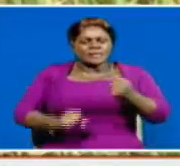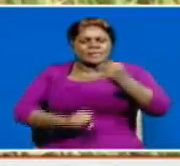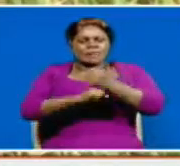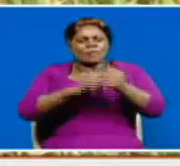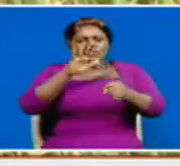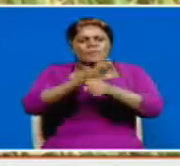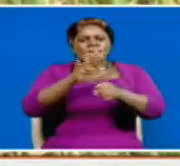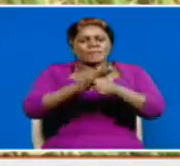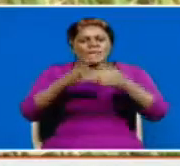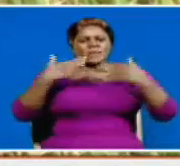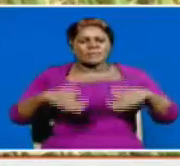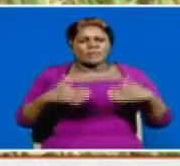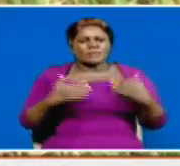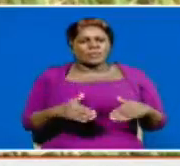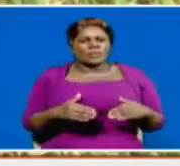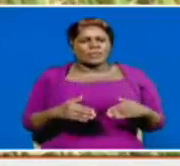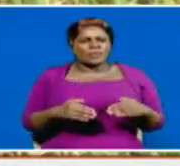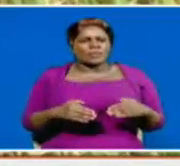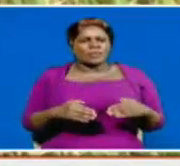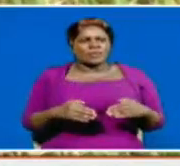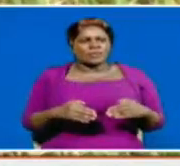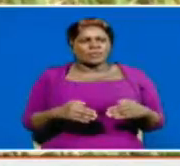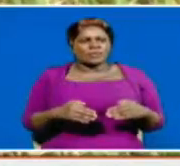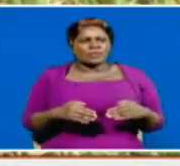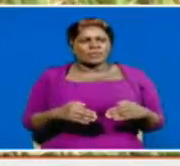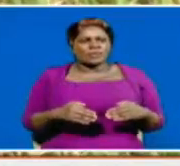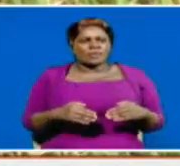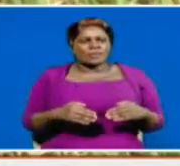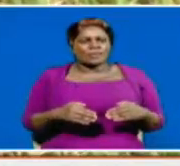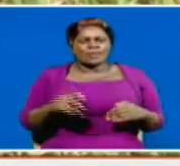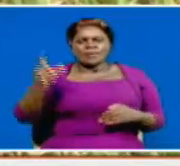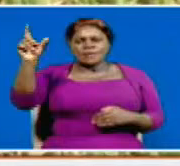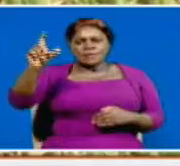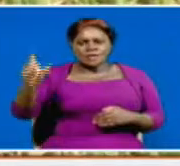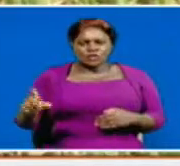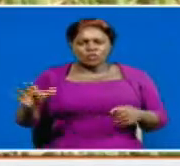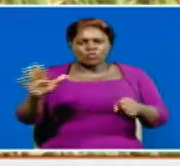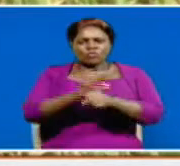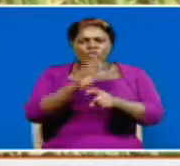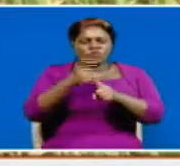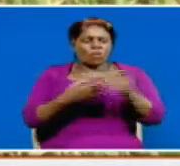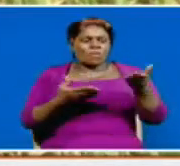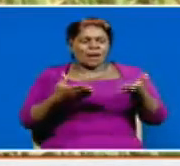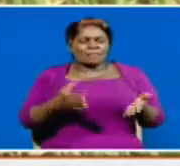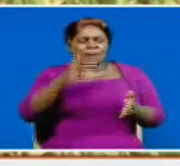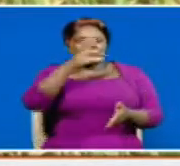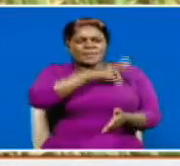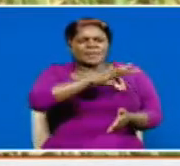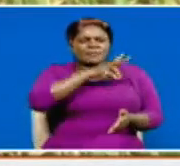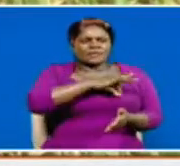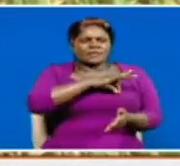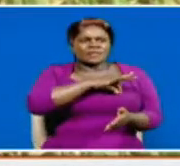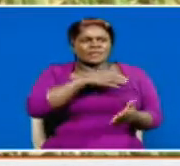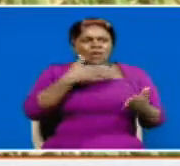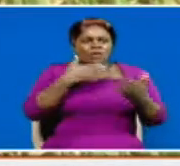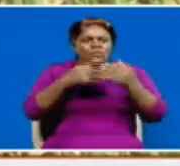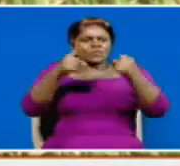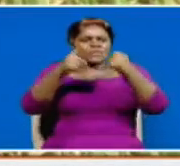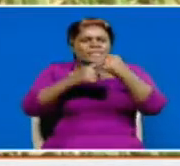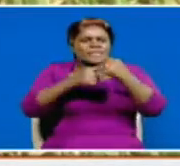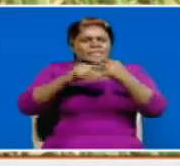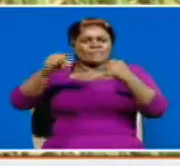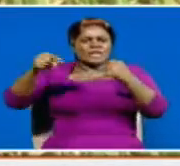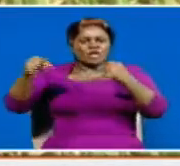wengi, inashika electorate half of the region ambao anatoka huko. We are about 6 million